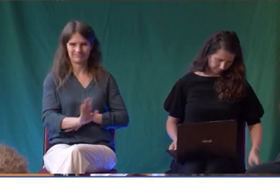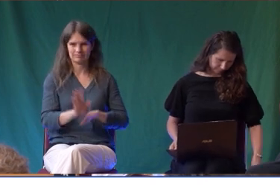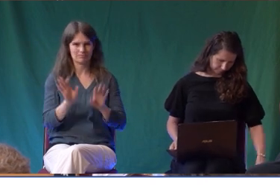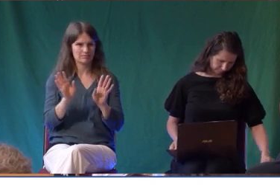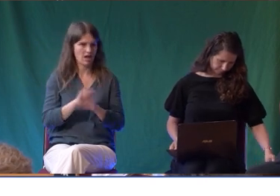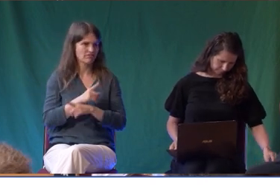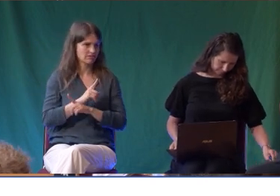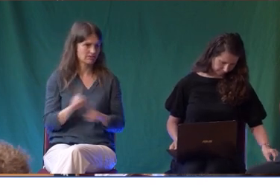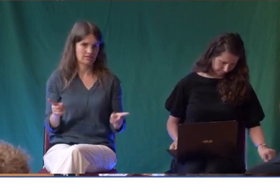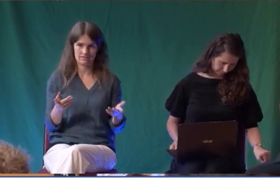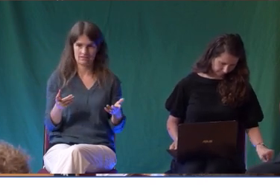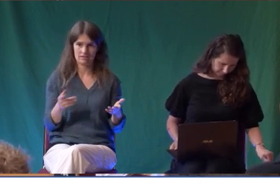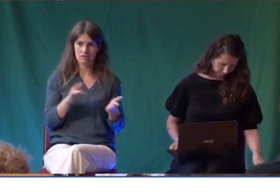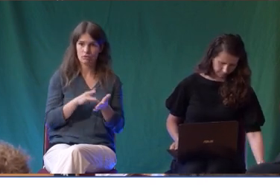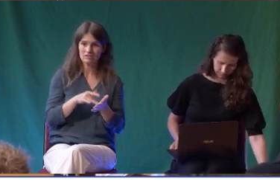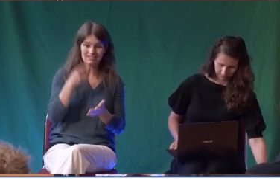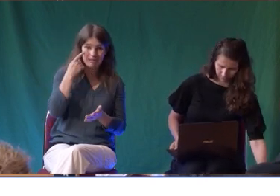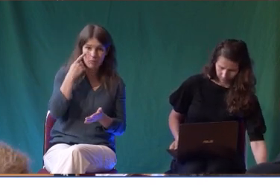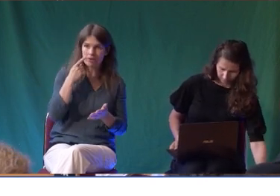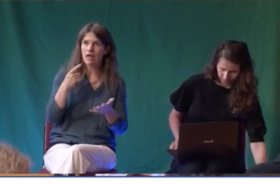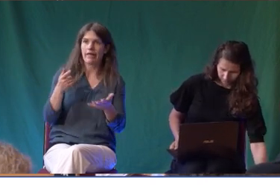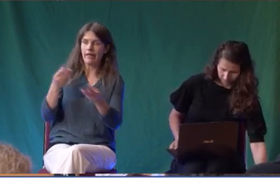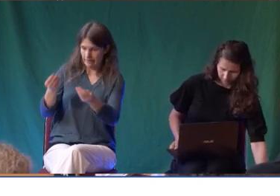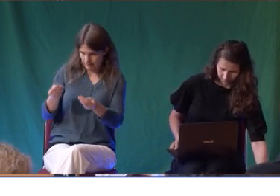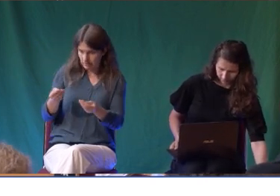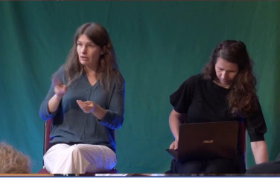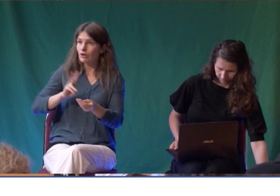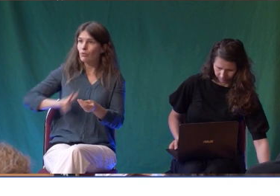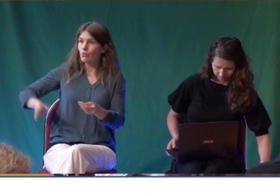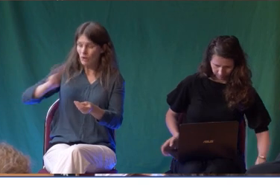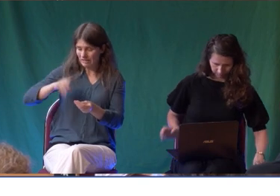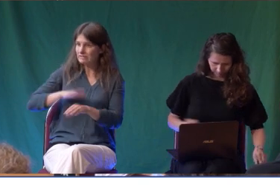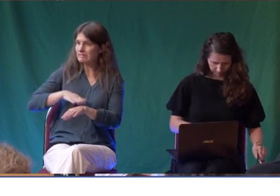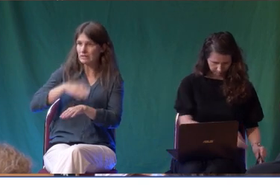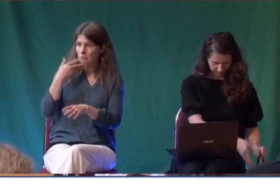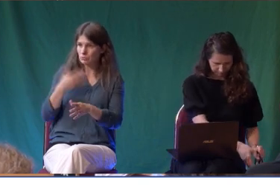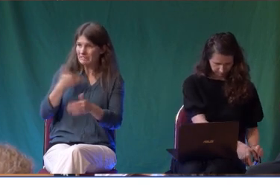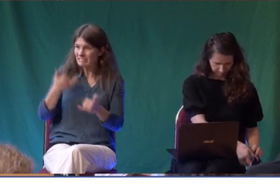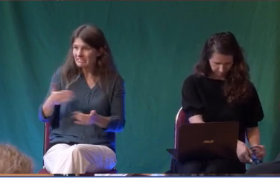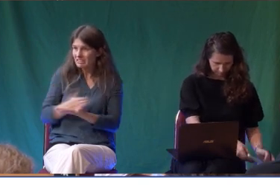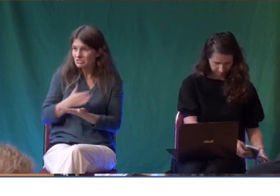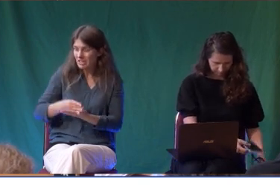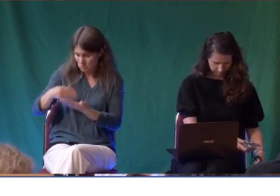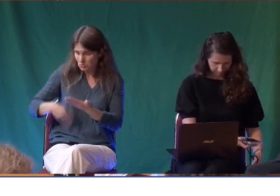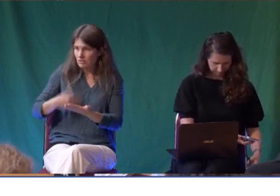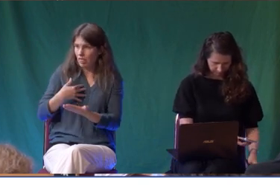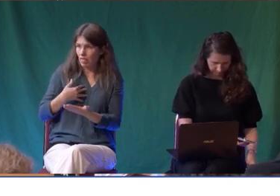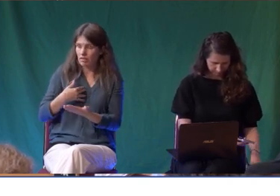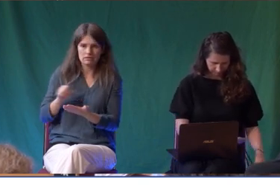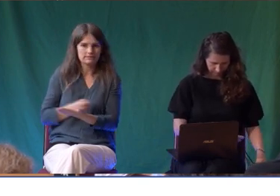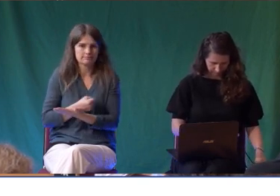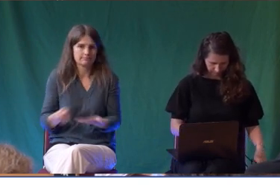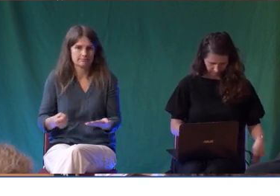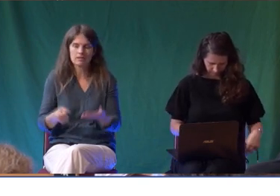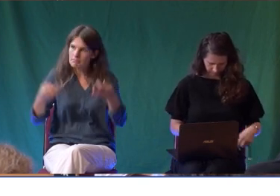sie haben nicht die Zeit das genau zu lesen und Sie können gar nicht entscheiden will ich das oder will ich das